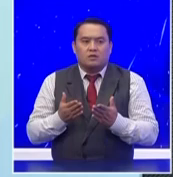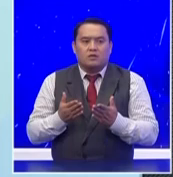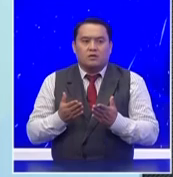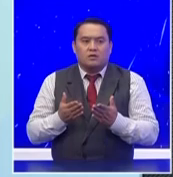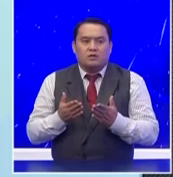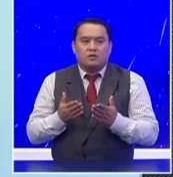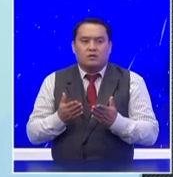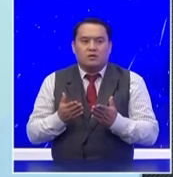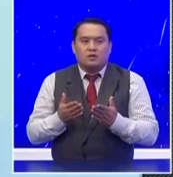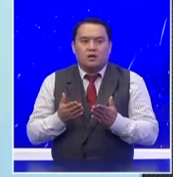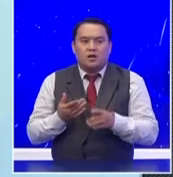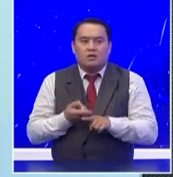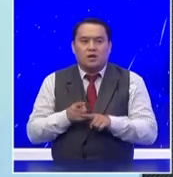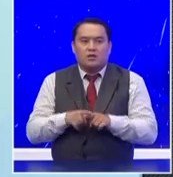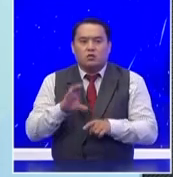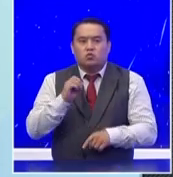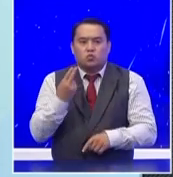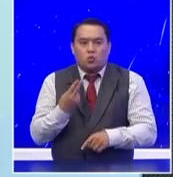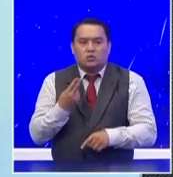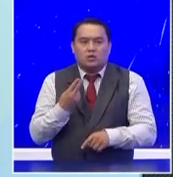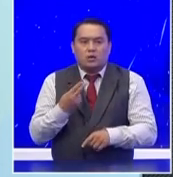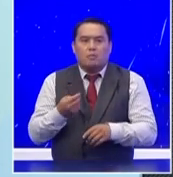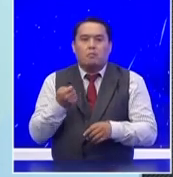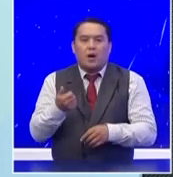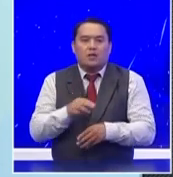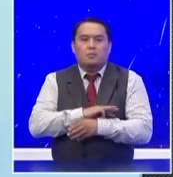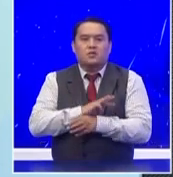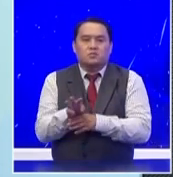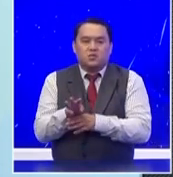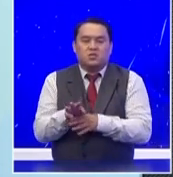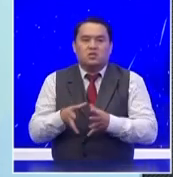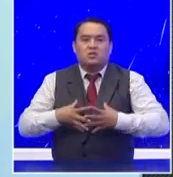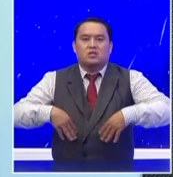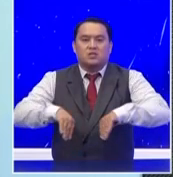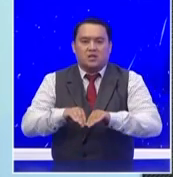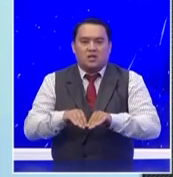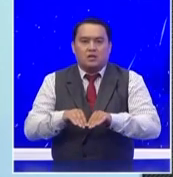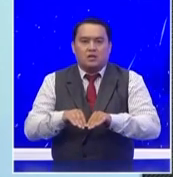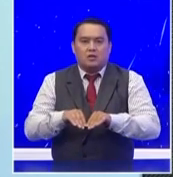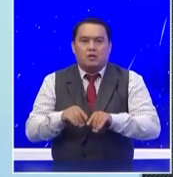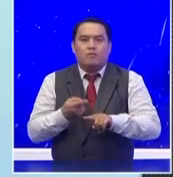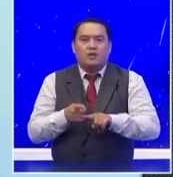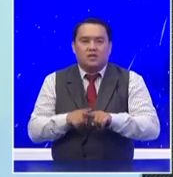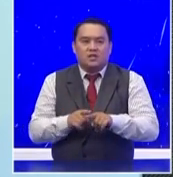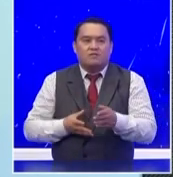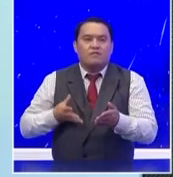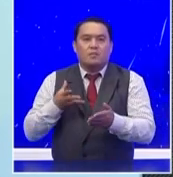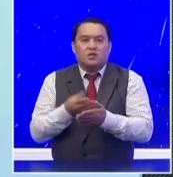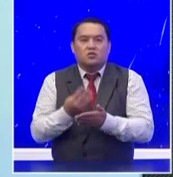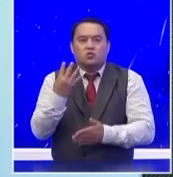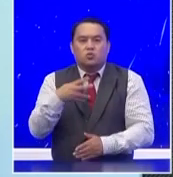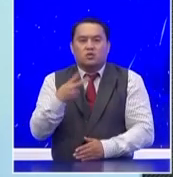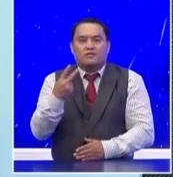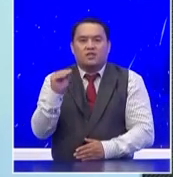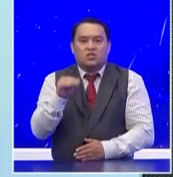Определенной категории граждан – это социально уязвимые, малоимущие слои населения. А вот эта выплата 42